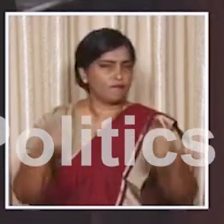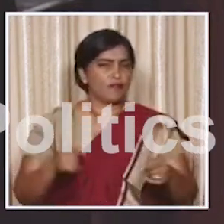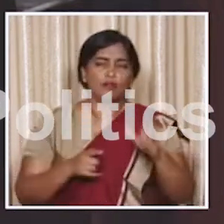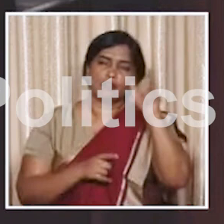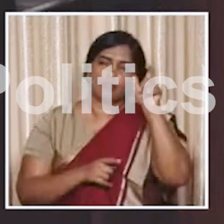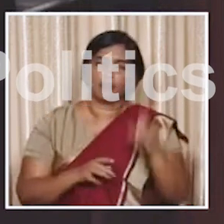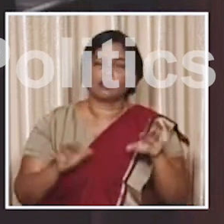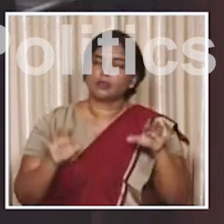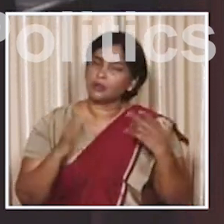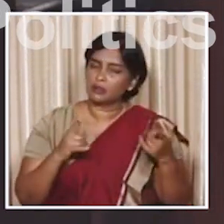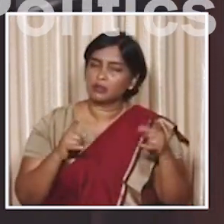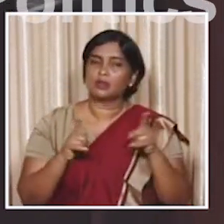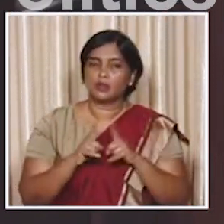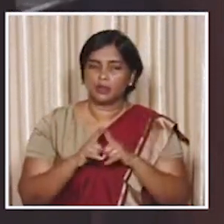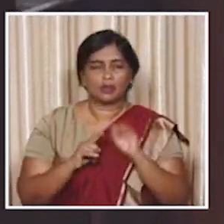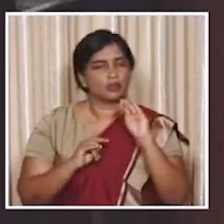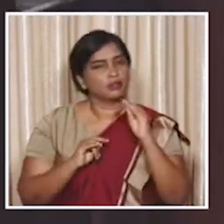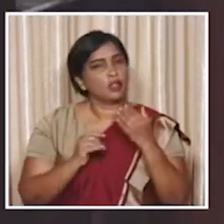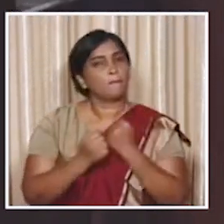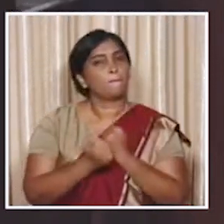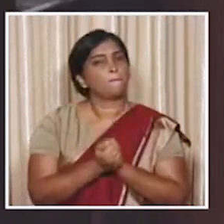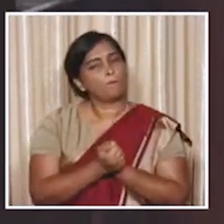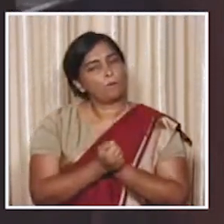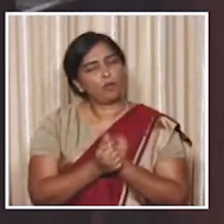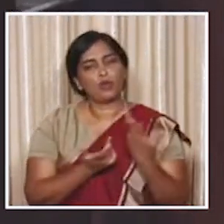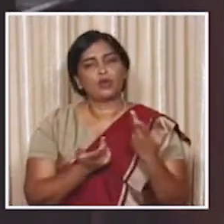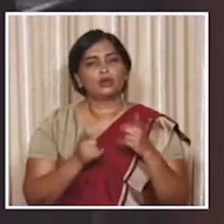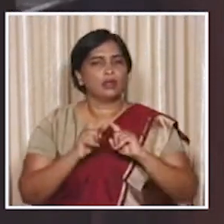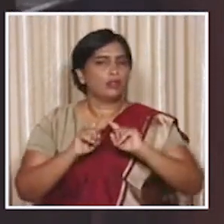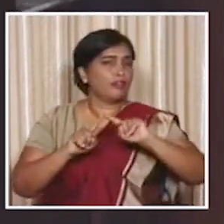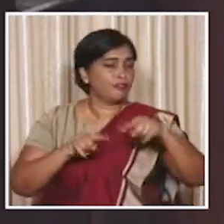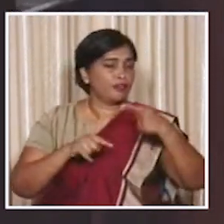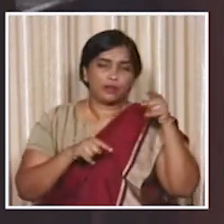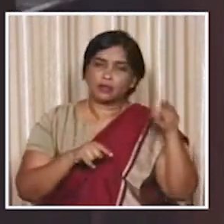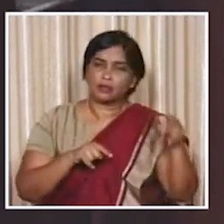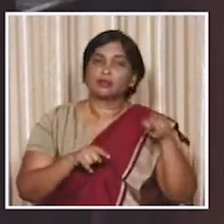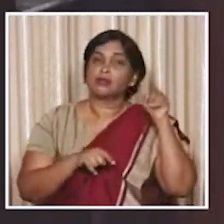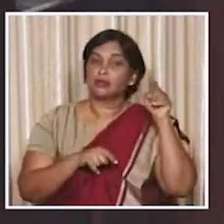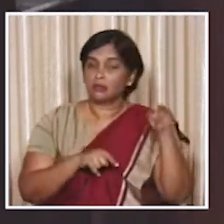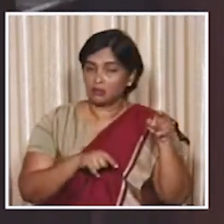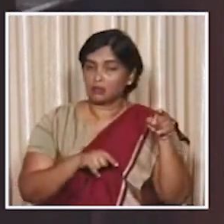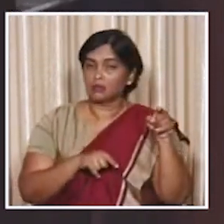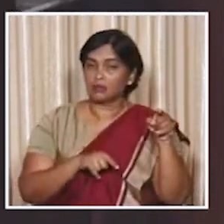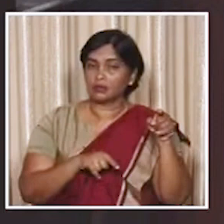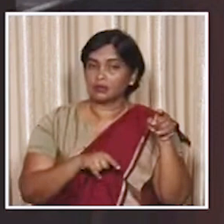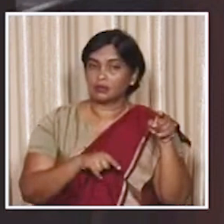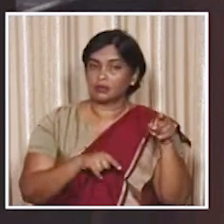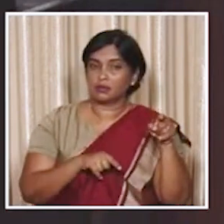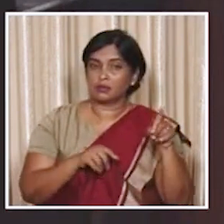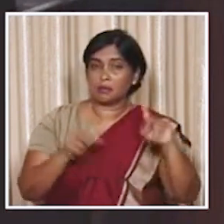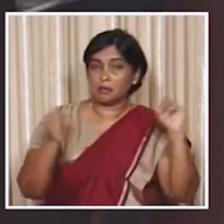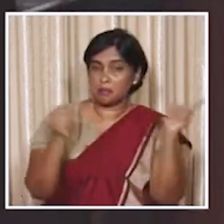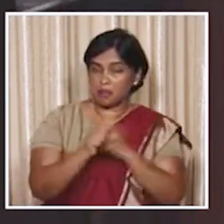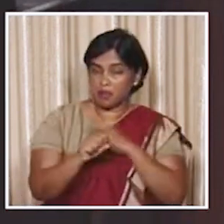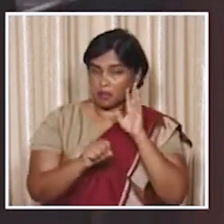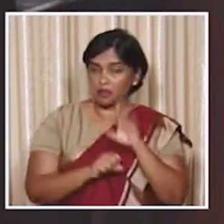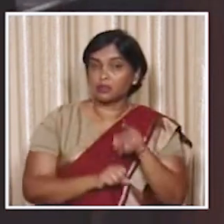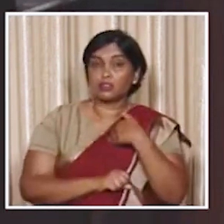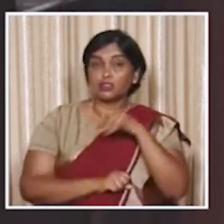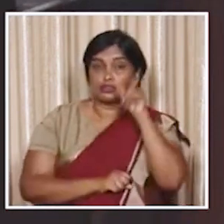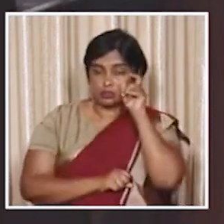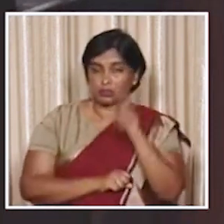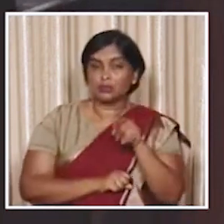හෝ යම් විදියකින් පොලිසියෙන් හෝ වෙනත් තැනකින් හෝ ඔහුව මරලා දාලා තියෙනවා